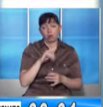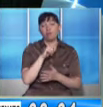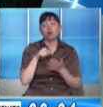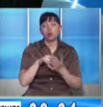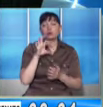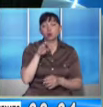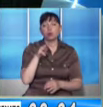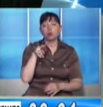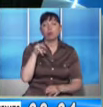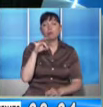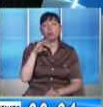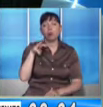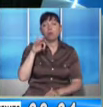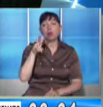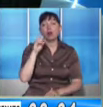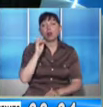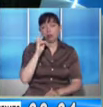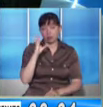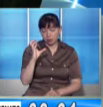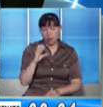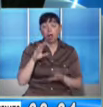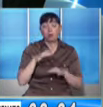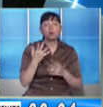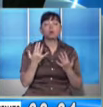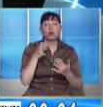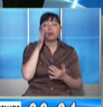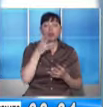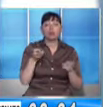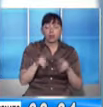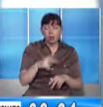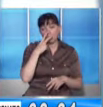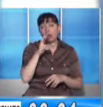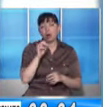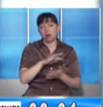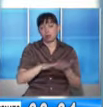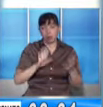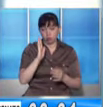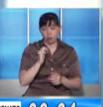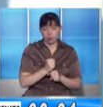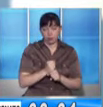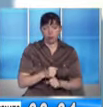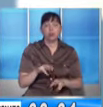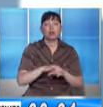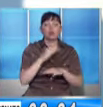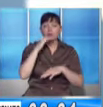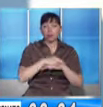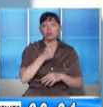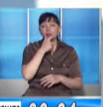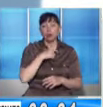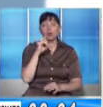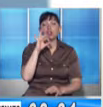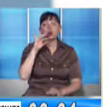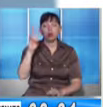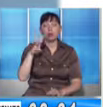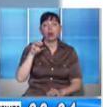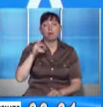întrebările de la Promolex și după aceea, timpul care ne rămâne, să vedem cum procedăm. Vreau să-i spun bună seara domnului Ion Manole, care este